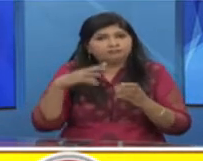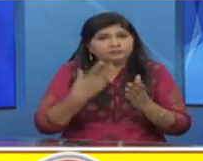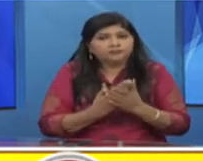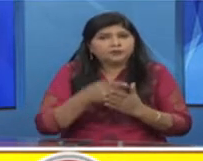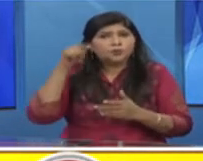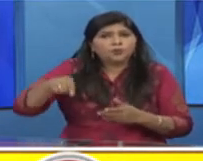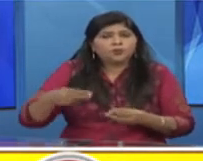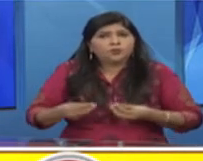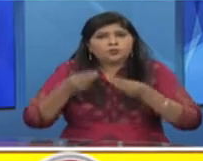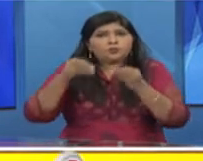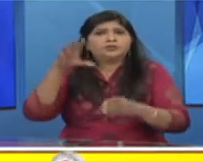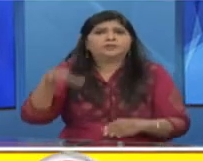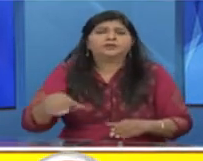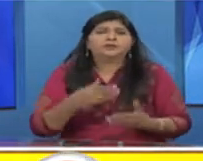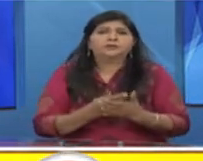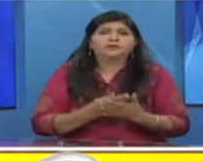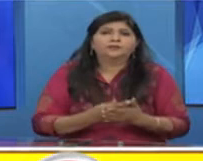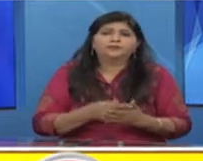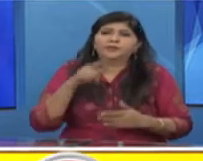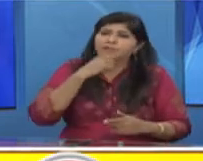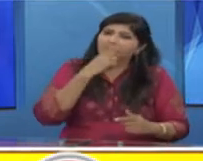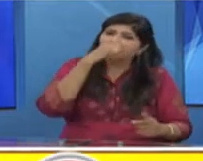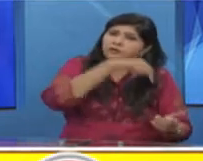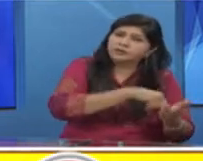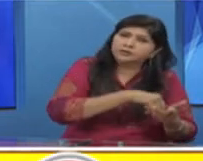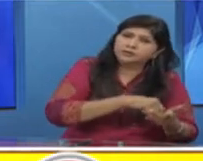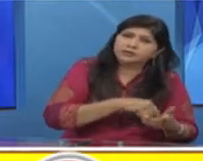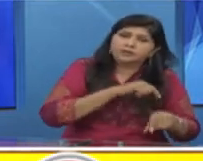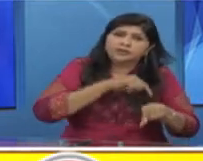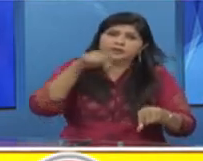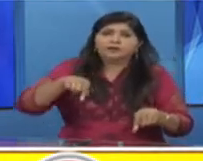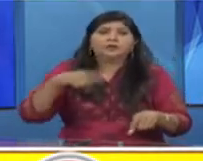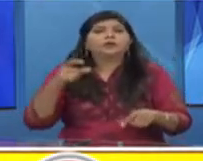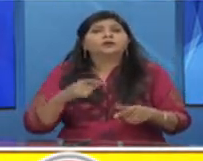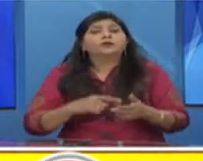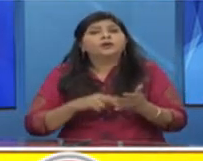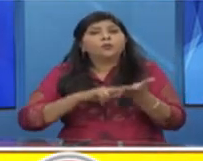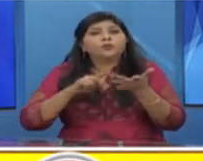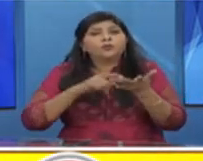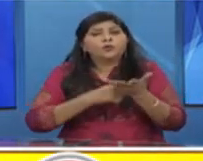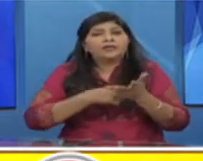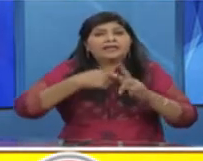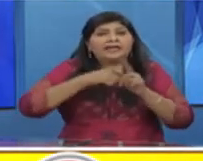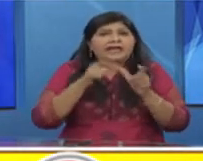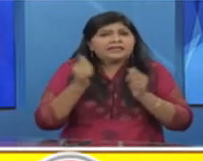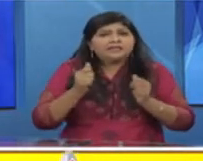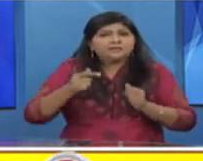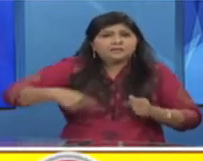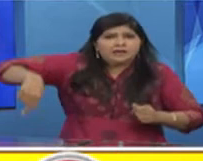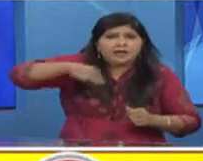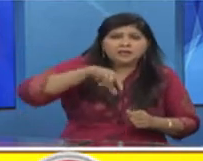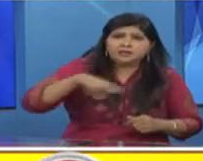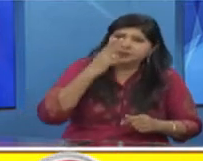उन्हीं को ये समर्पित है। एक उदासी के दौरान गुरु नानक जी ने उत्तर में कश्मीर और उसके आसपास के इलाके की भी यात्रा